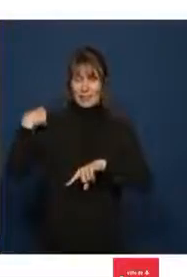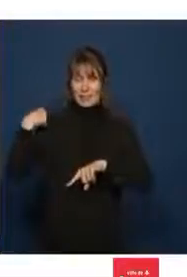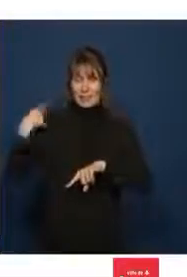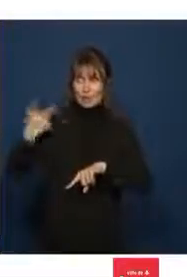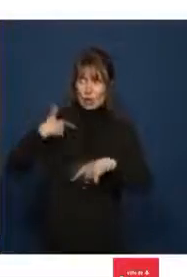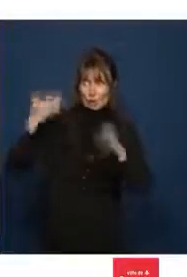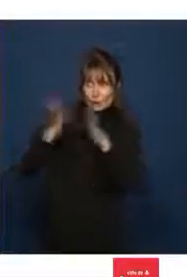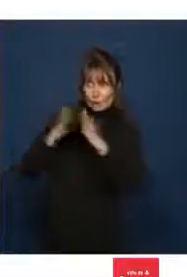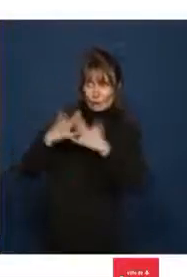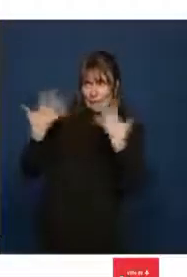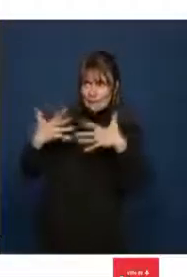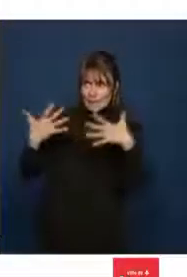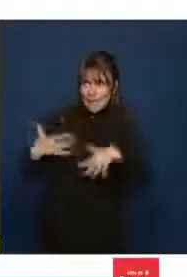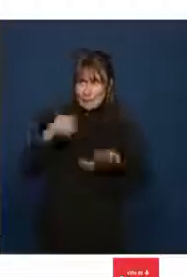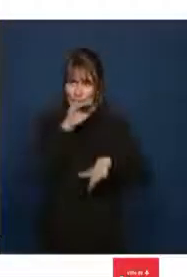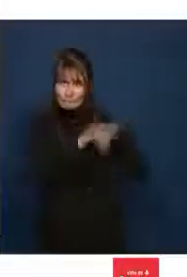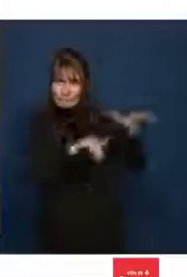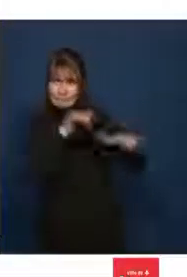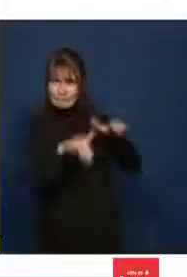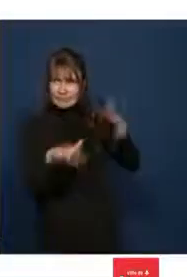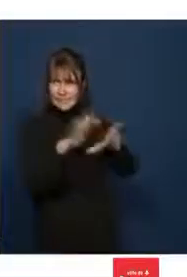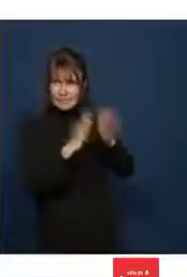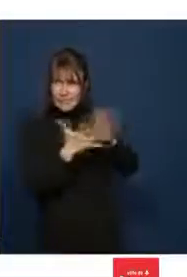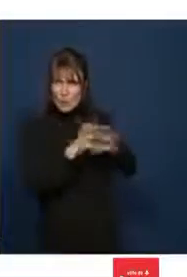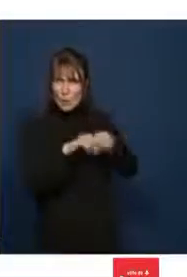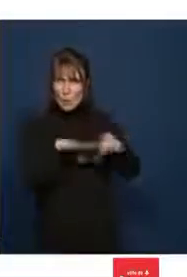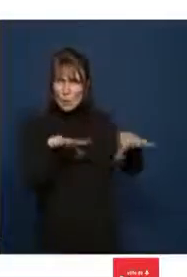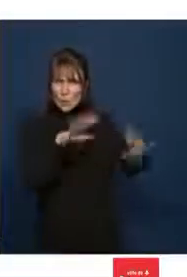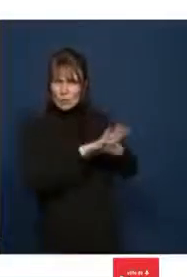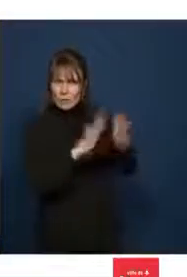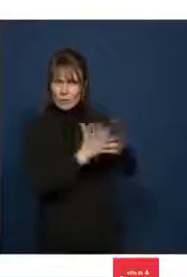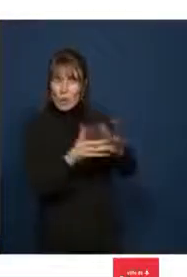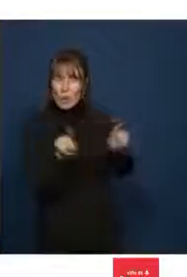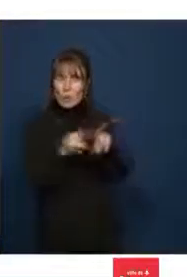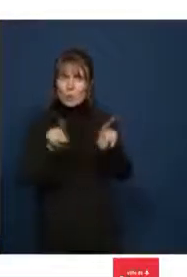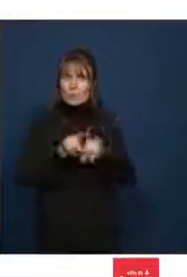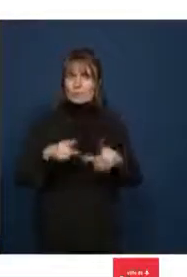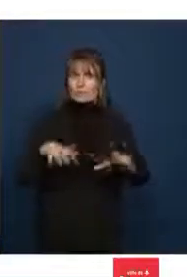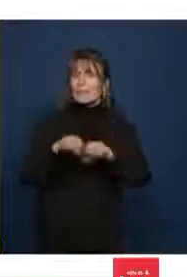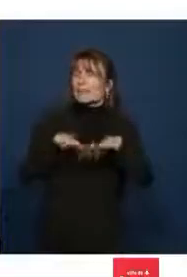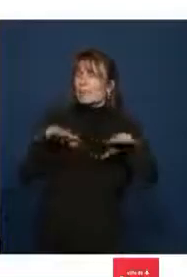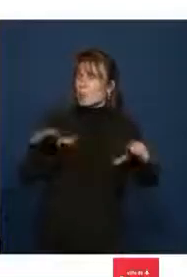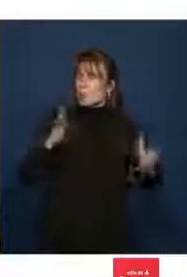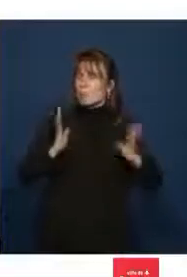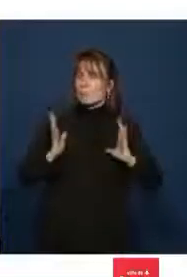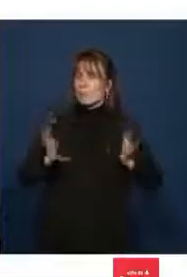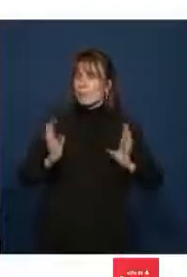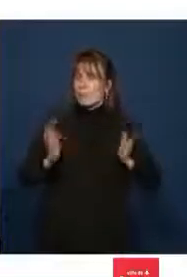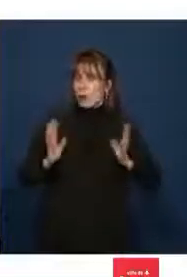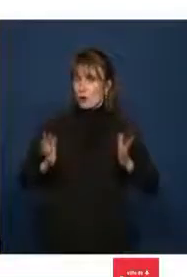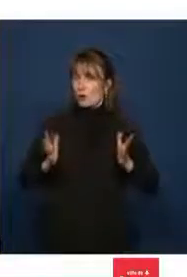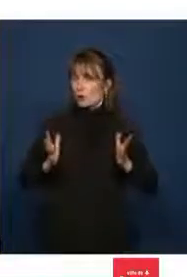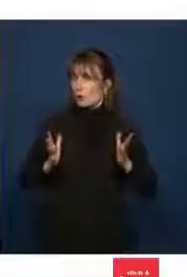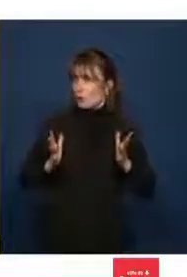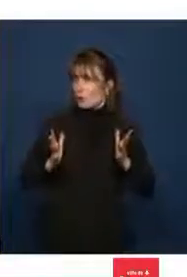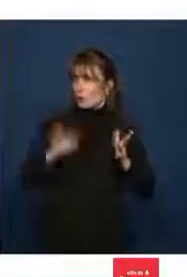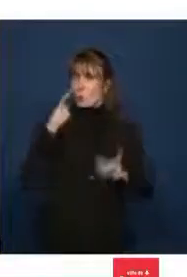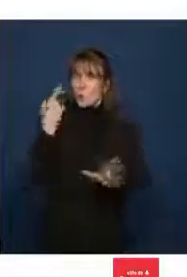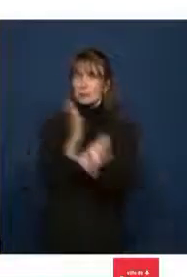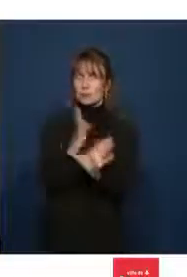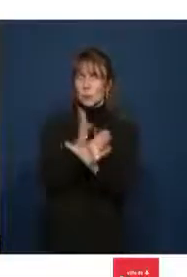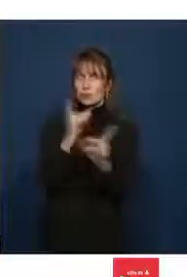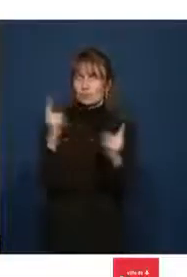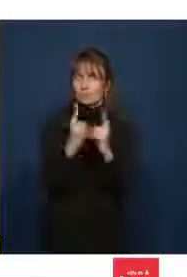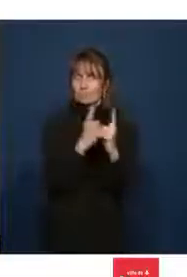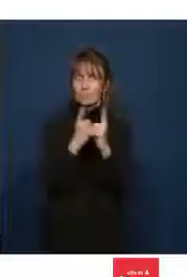nos associations et un réseau bénévole de veille psychologique. La crise traversée nous aura rappelé combien le virtuel